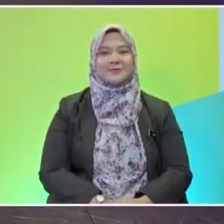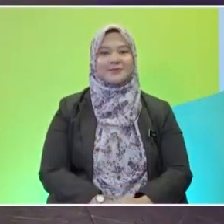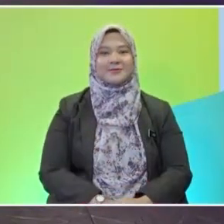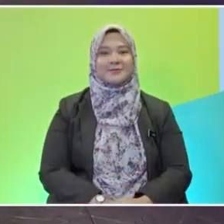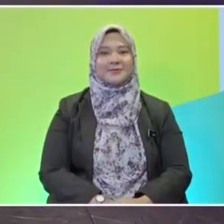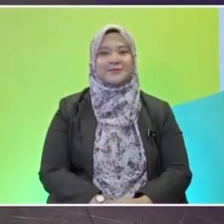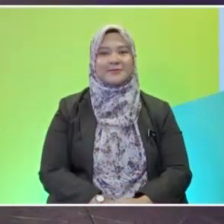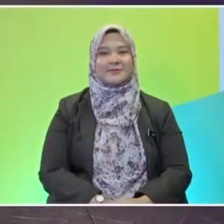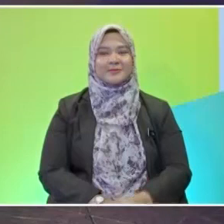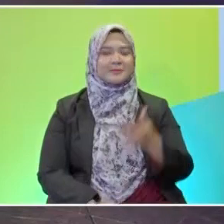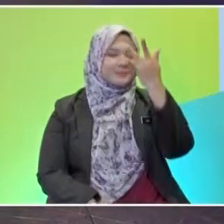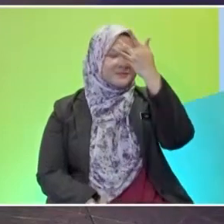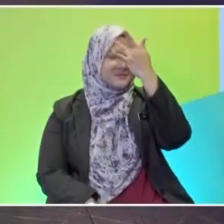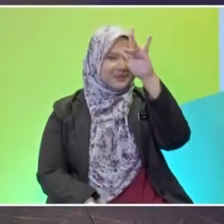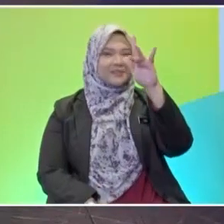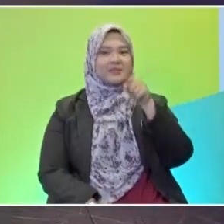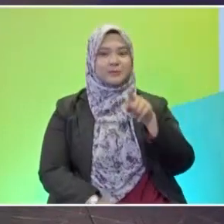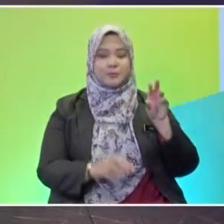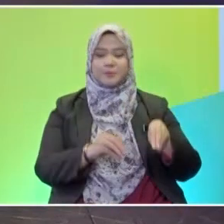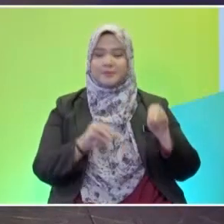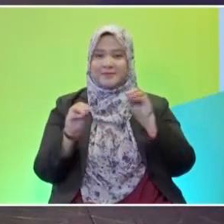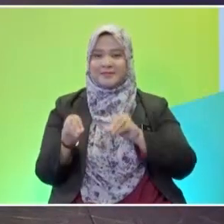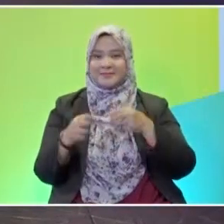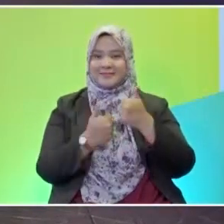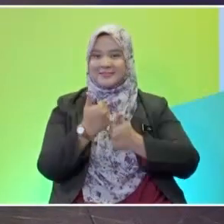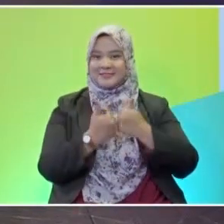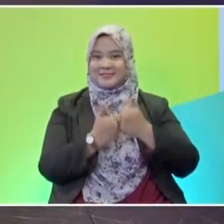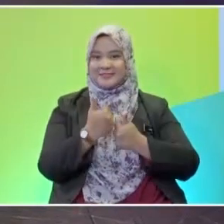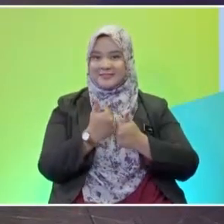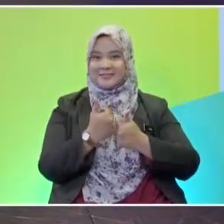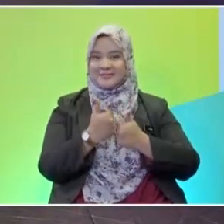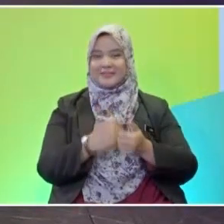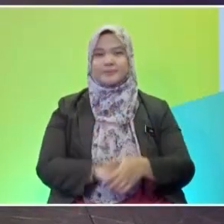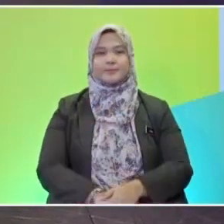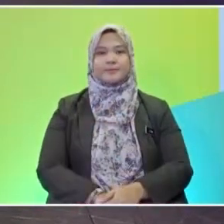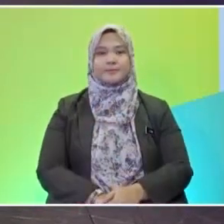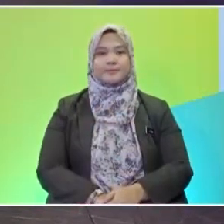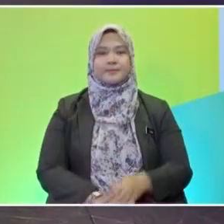memindahkan semua roti kukus ke dalam mangkok seterusnya Oke jadi kita belajar skip